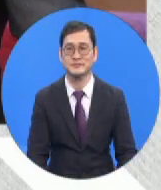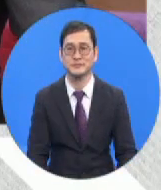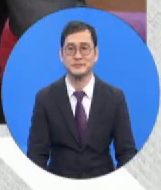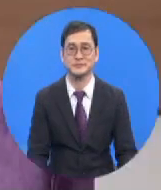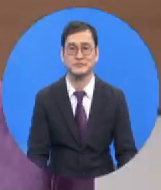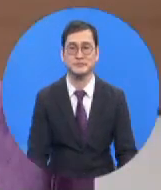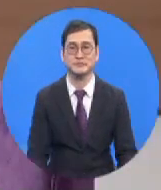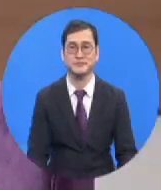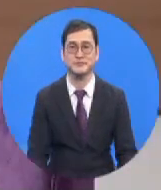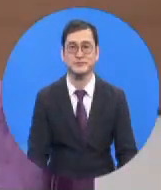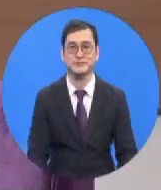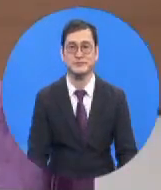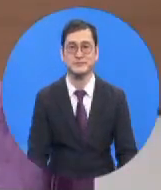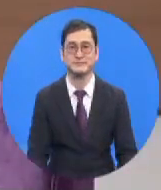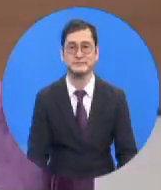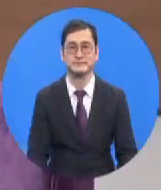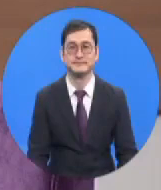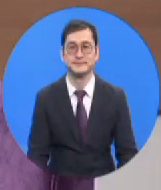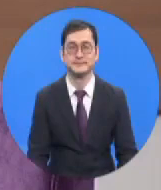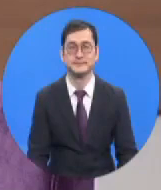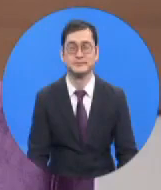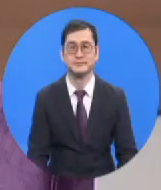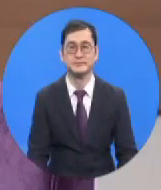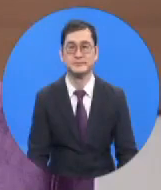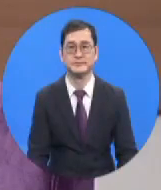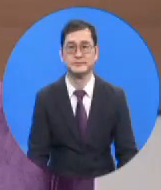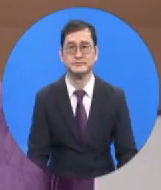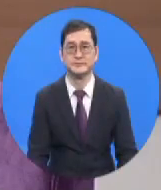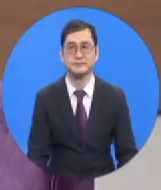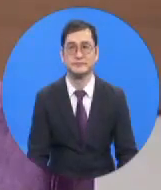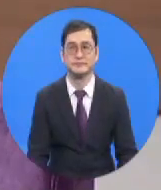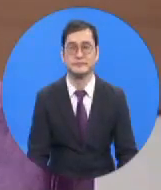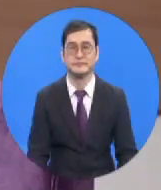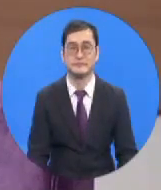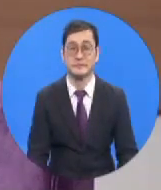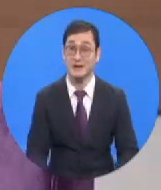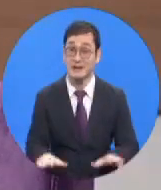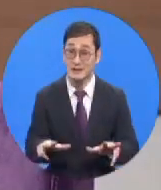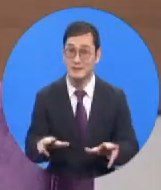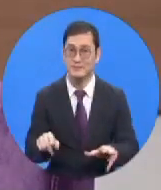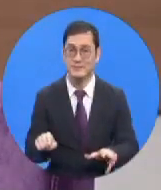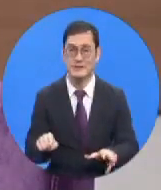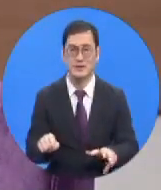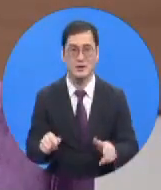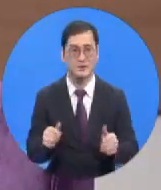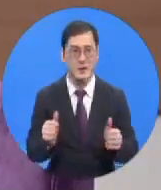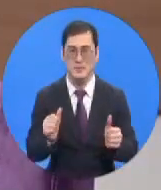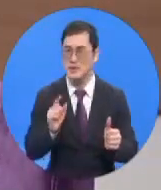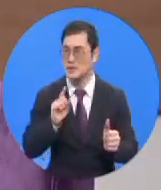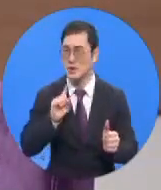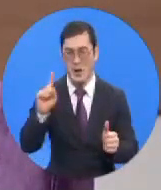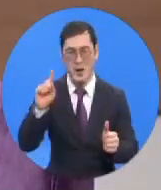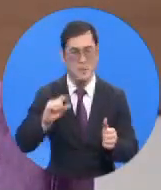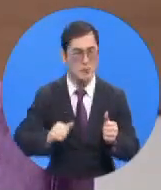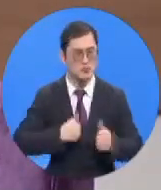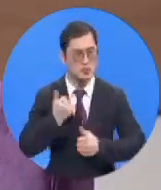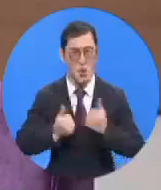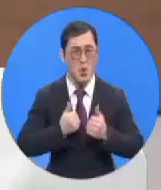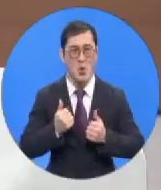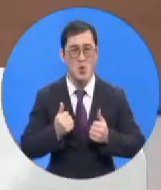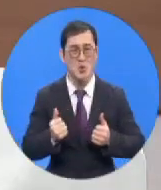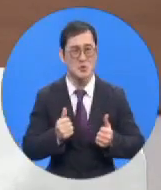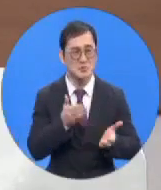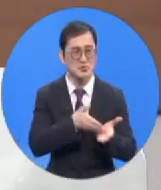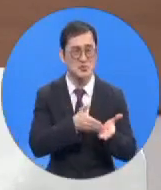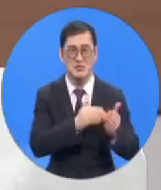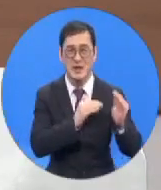예. 오늘 우리 세 가지의 꼭지가 전부 다 사람들 분노와 법적 처벌과 뭐 여기에 저는 좀 관통하는 맥락이